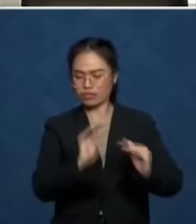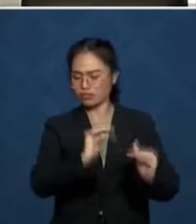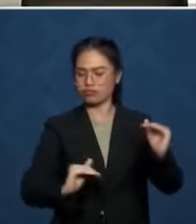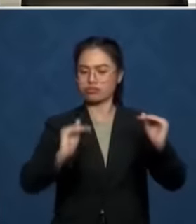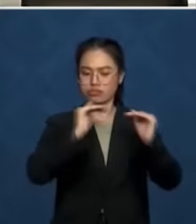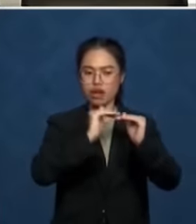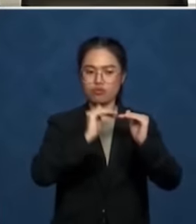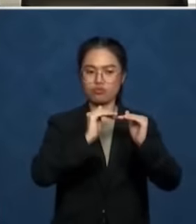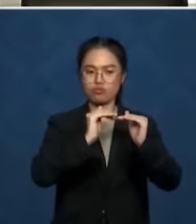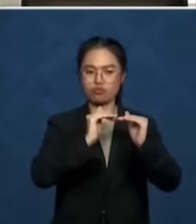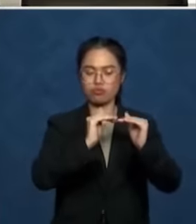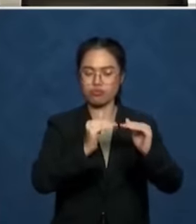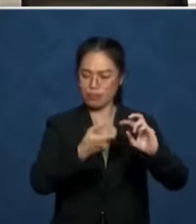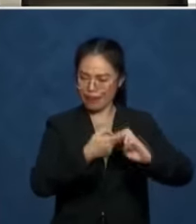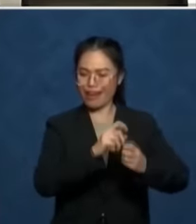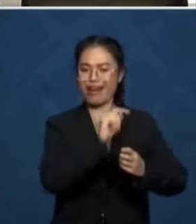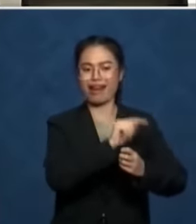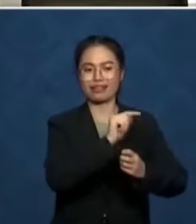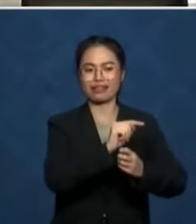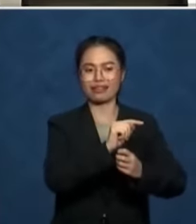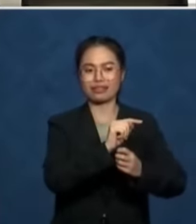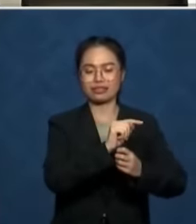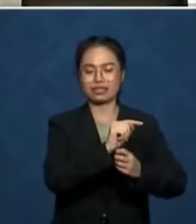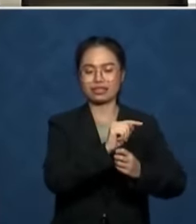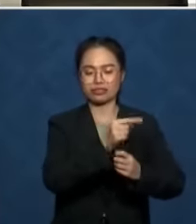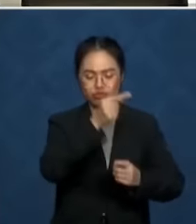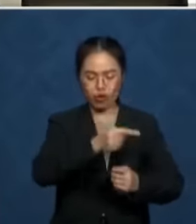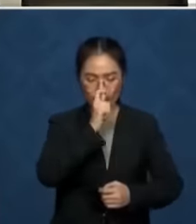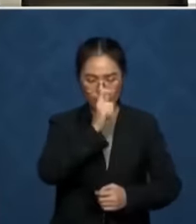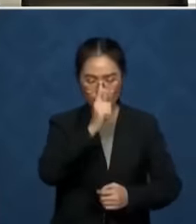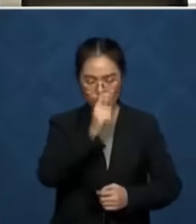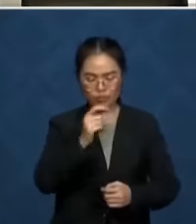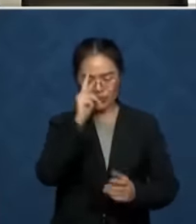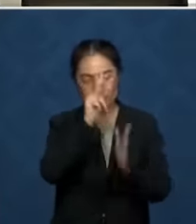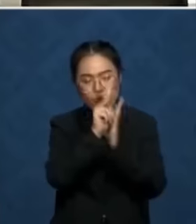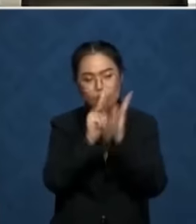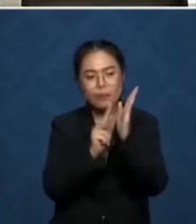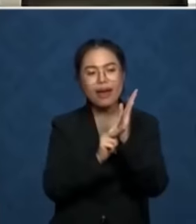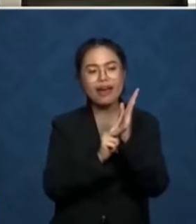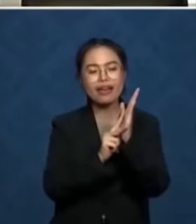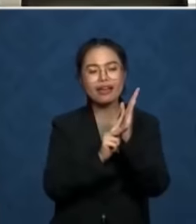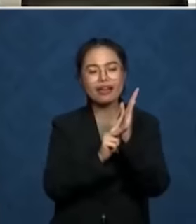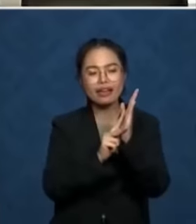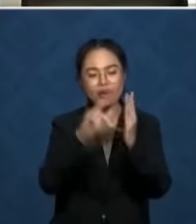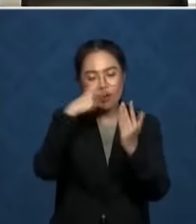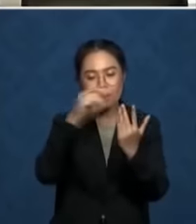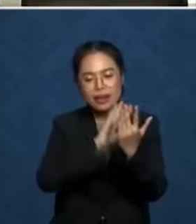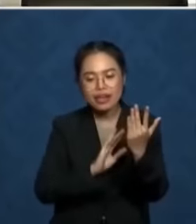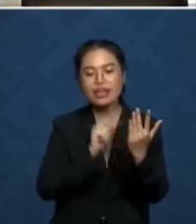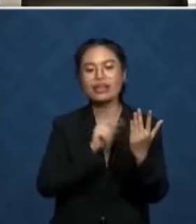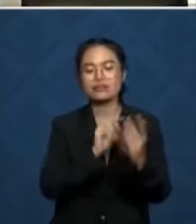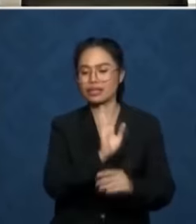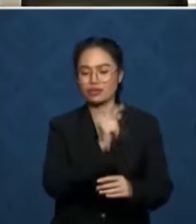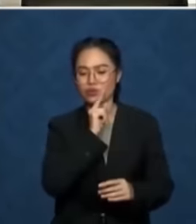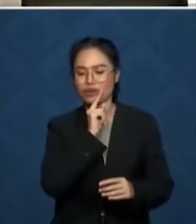ไม่ปล่อยให้เรื่องนี้เยาะเย้ยย่ำยีหลักนิติธรรมของประเทศต่อไปเพราะมันอาจจะกลายเป็นน้ำผึ้งหย